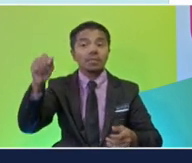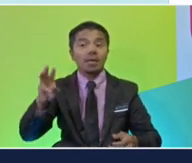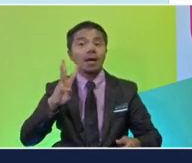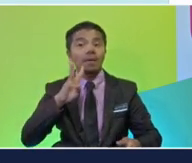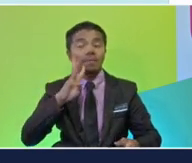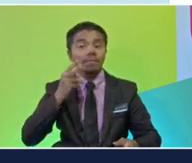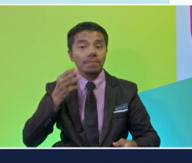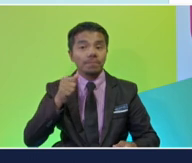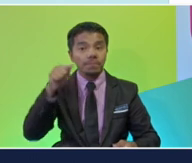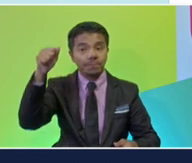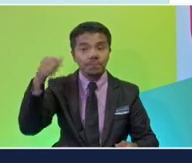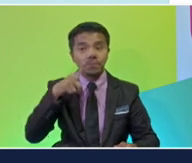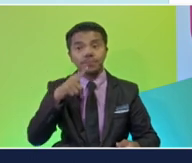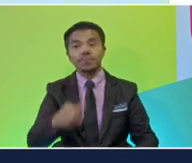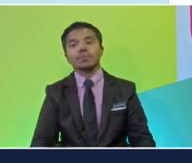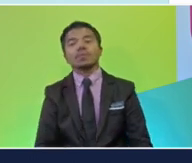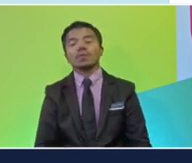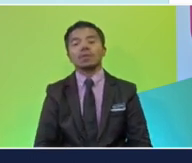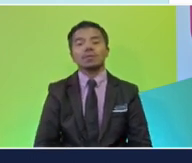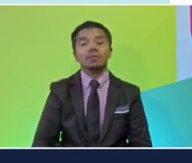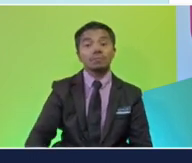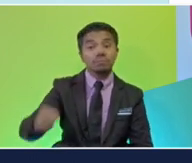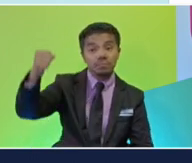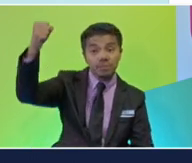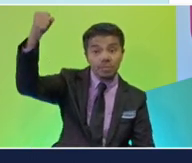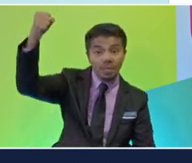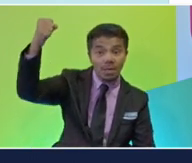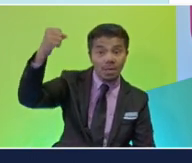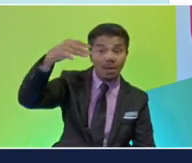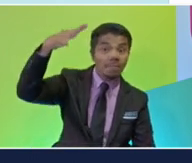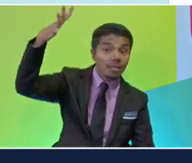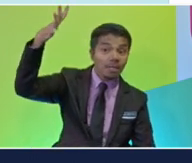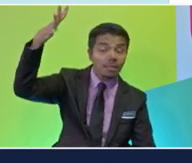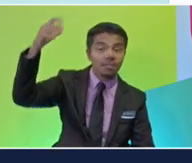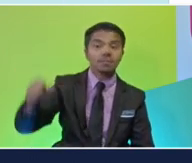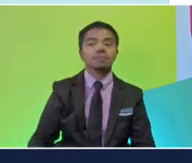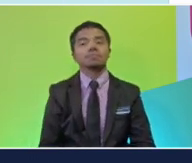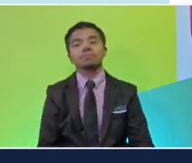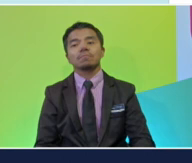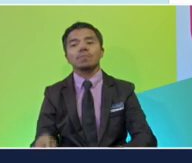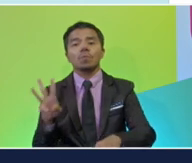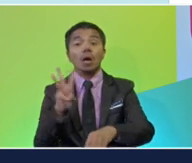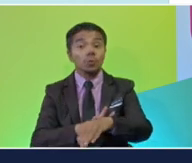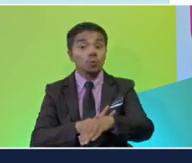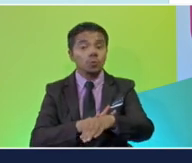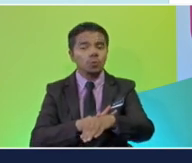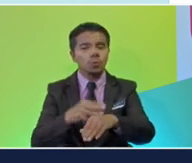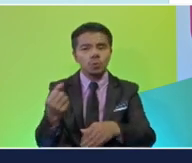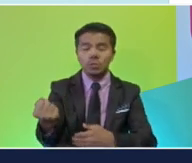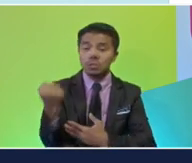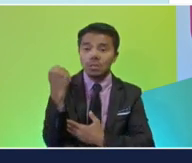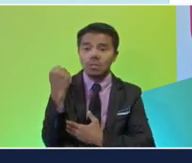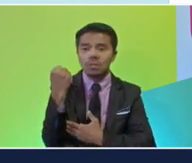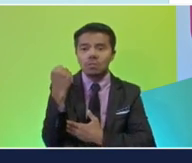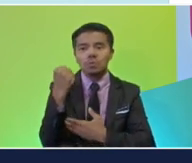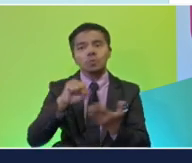cahaya pertama ialah cahaya matahari pada waktu siang Matahari merupakan sumber utama cahaya